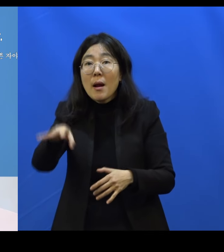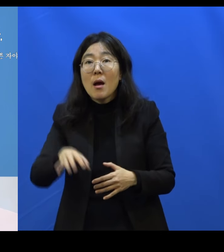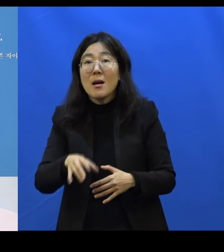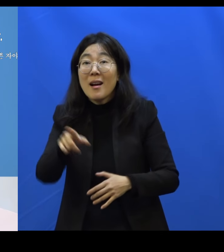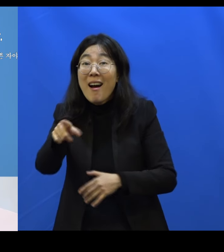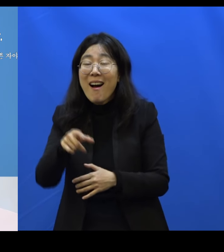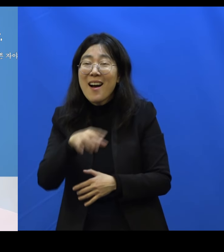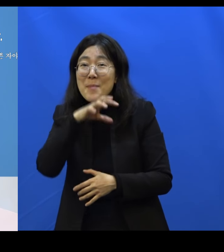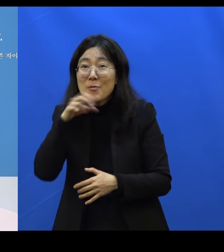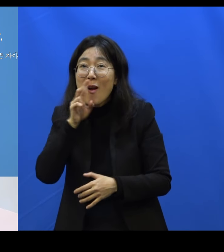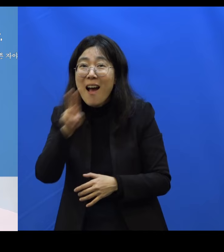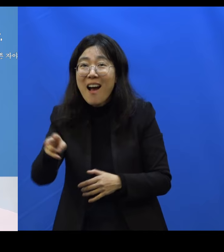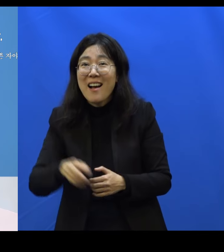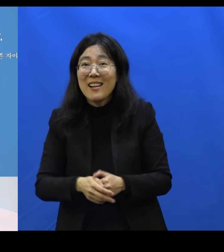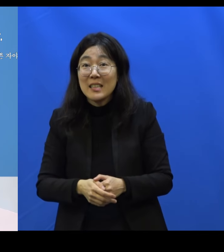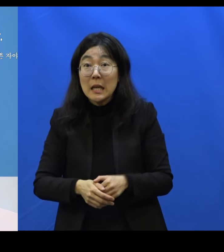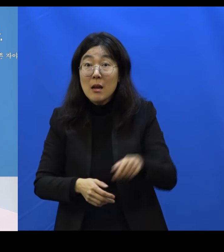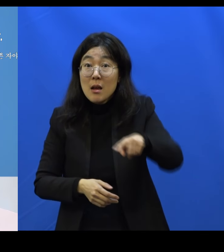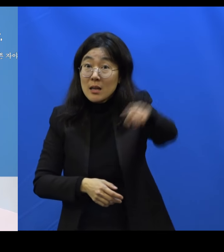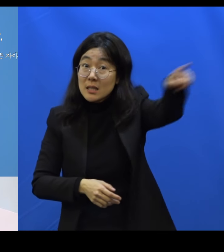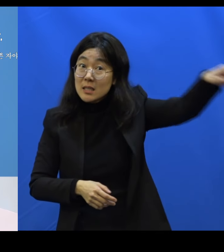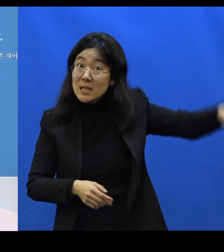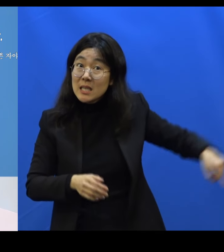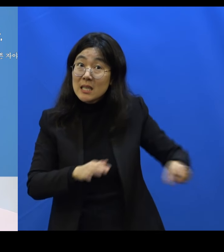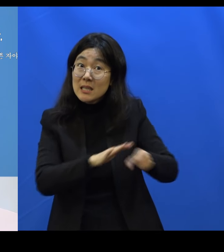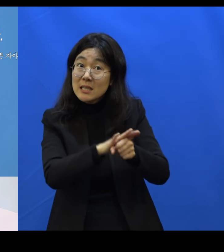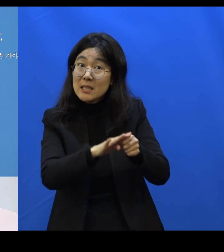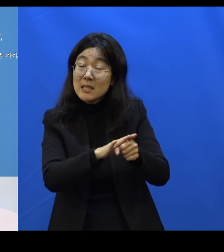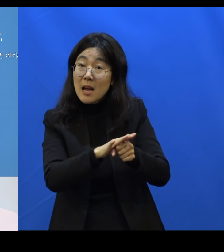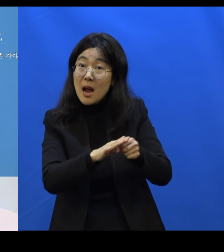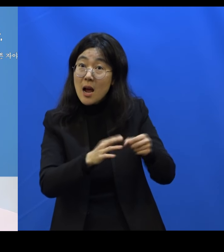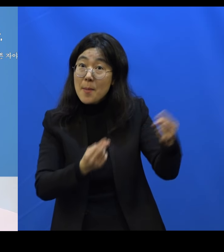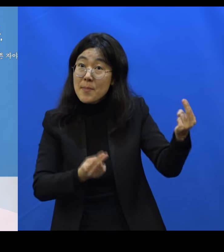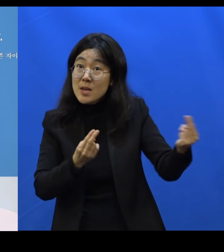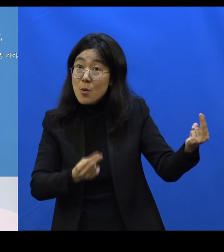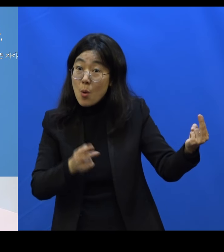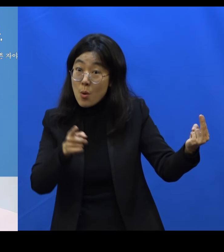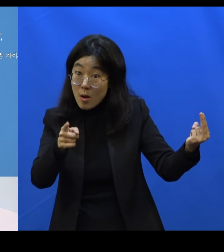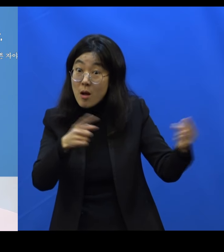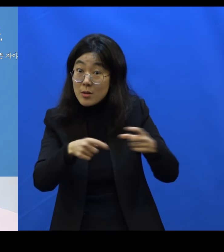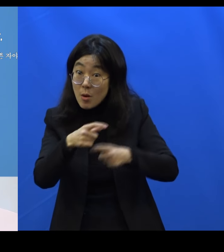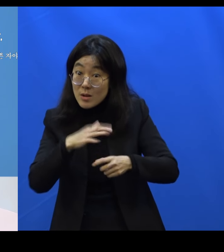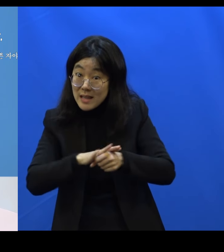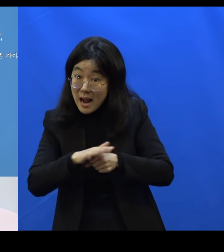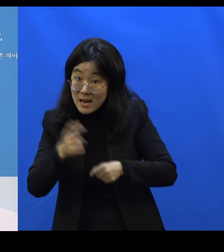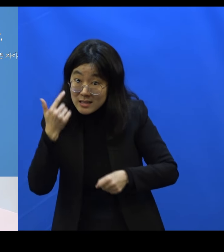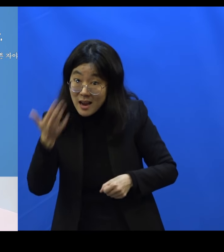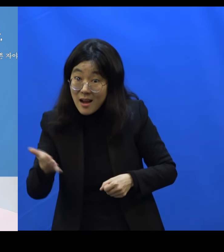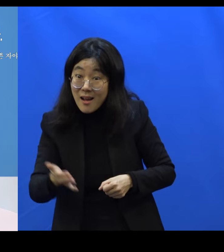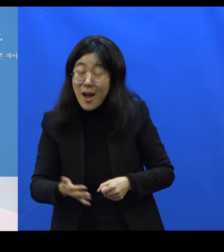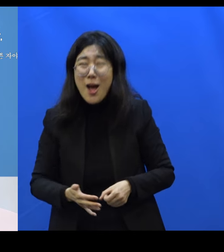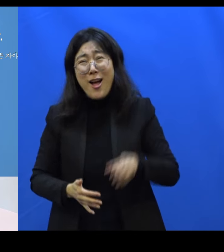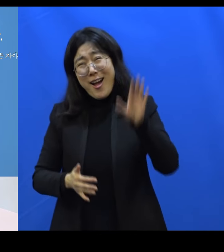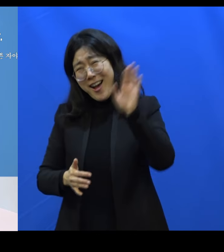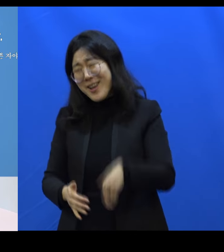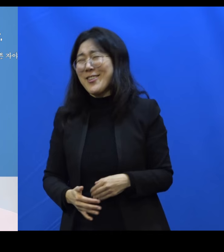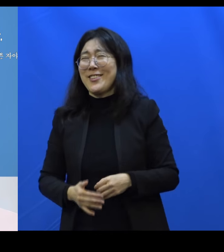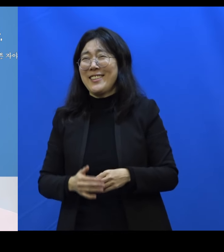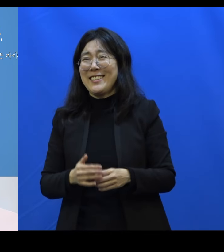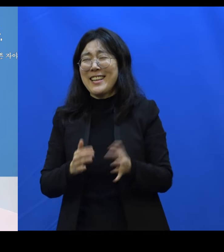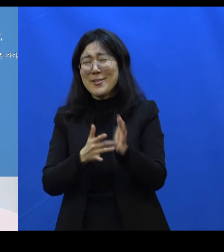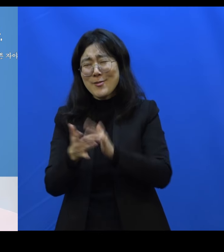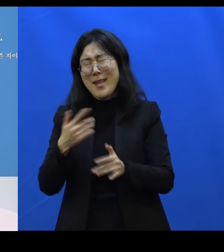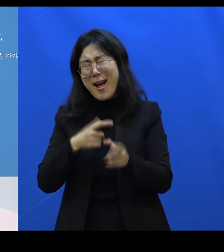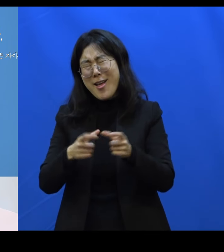아들 시몬아 내가 이 사람들보다 나를 더 사랑하느냐 하시니 이르되 주님 고라하나이다. 내가 주님을 사랑한 줄 주께서